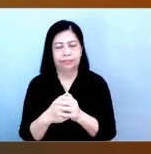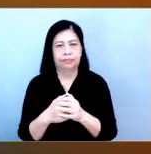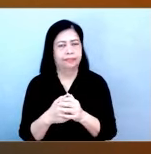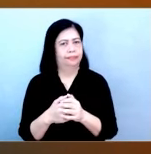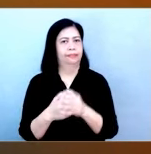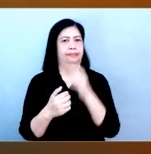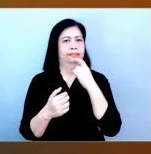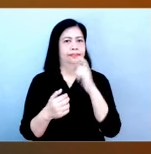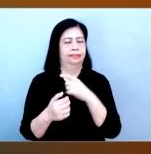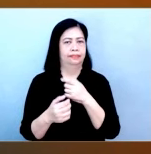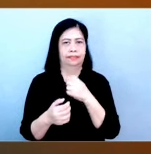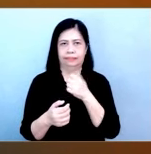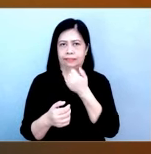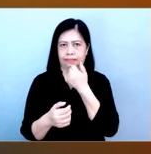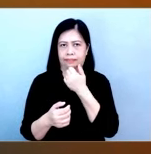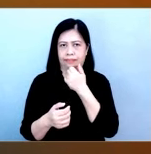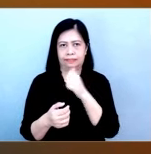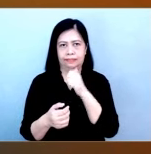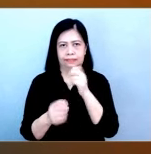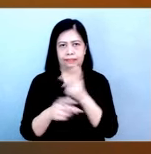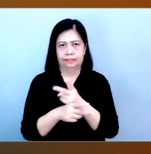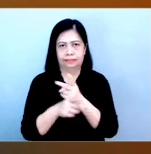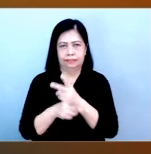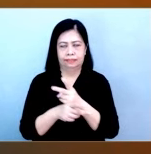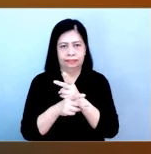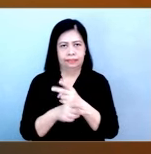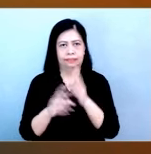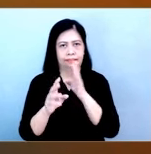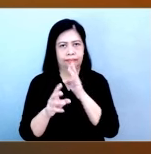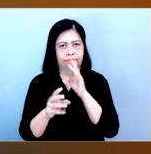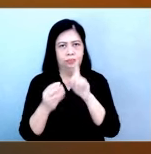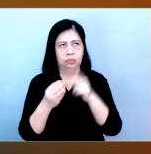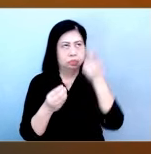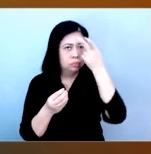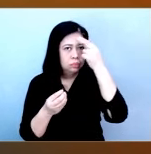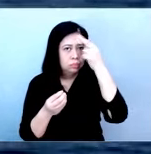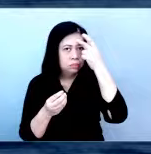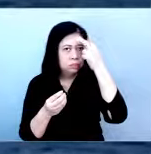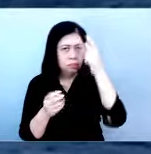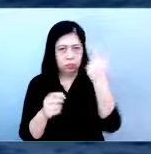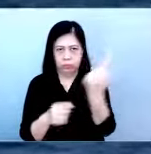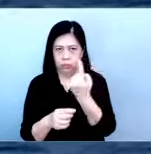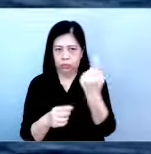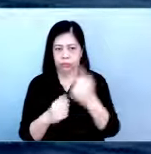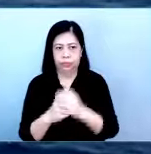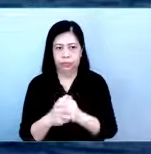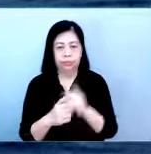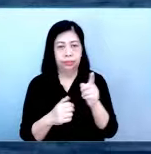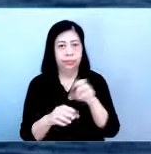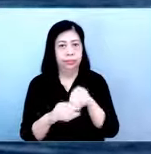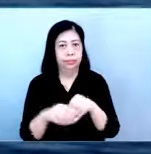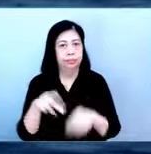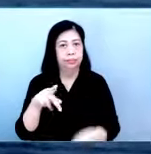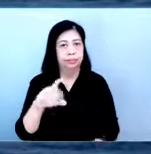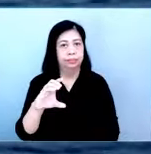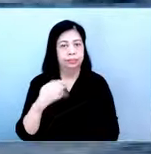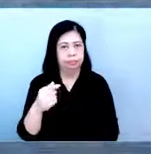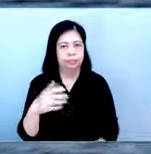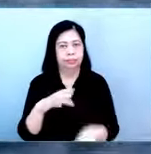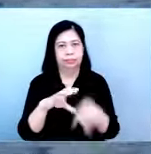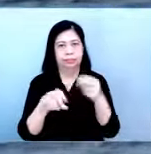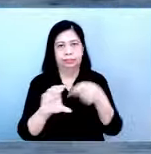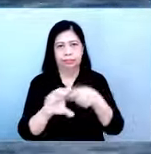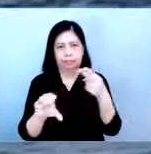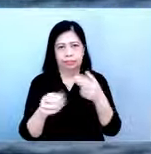at irresponsable raw ang ganitong pahayag na puro espekulasyon lang naman. Isang Philippine Coast Guard sa nabiktima ng cyber